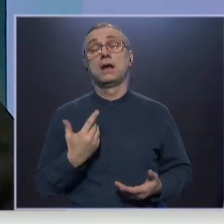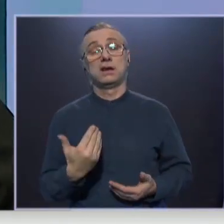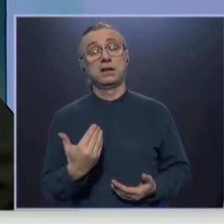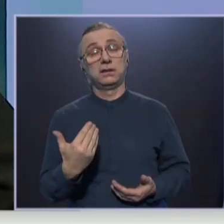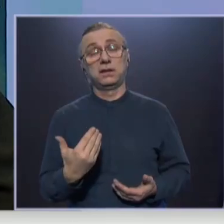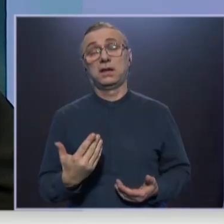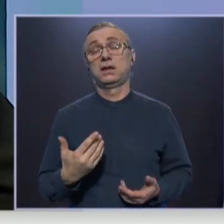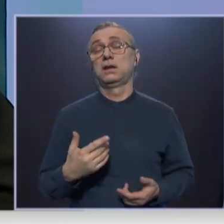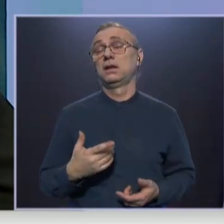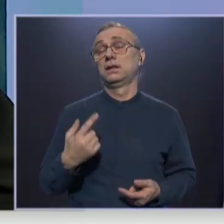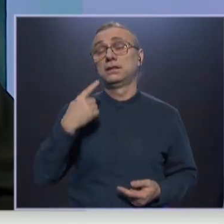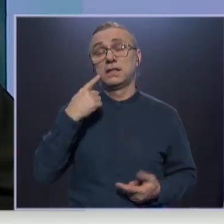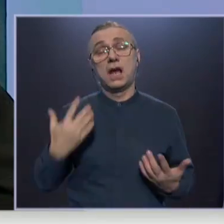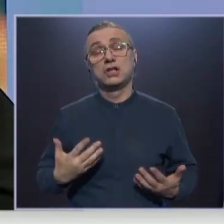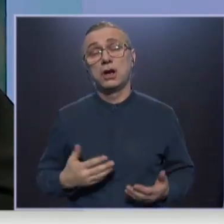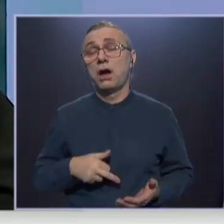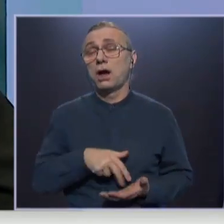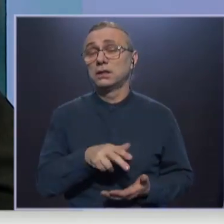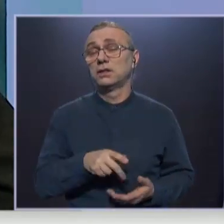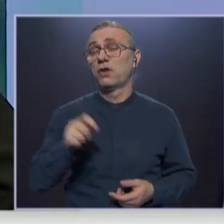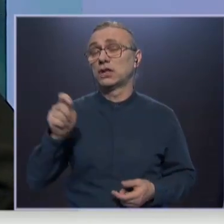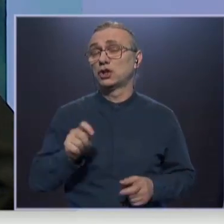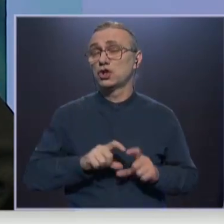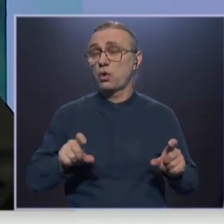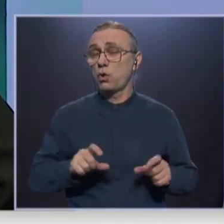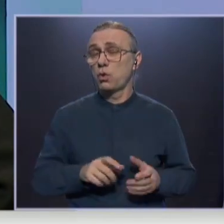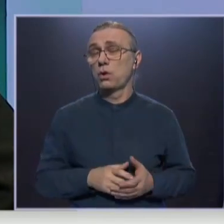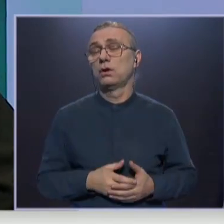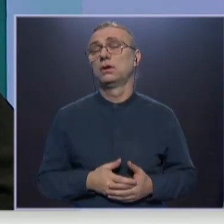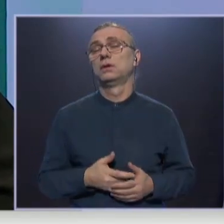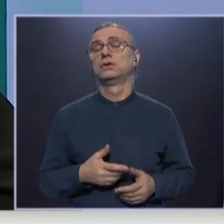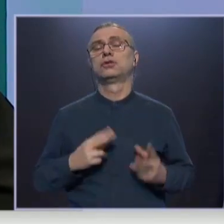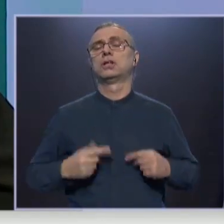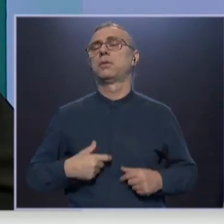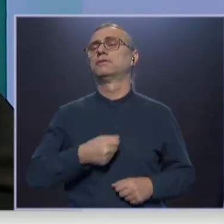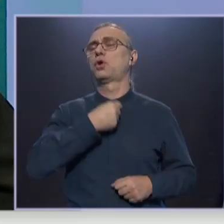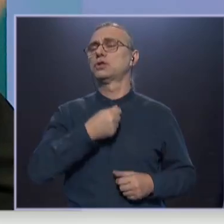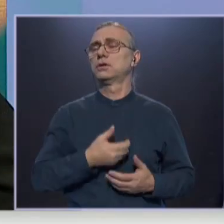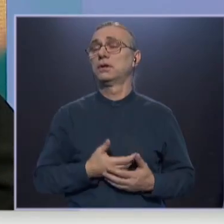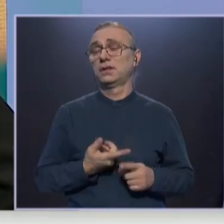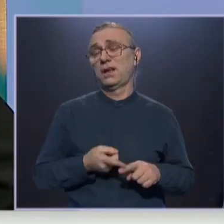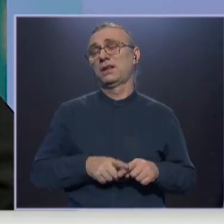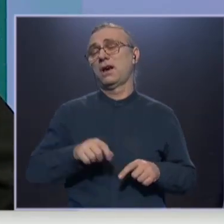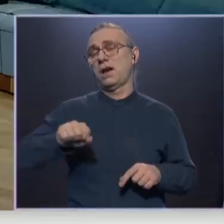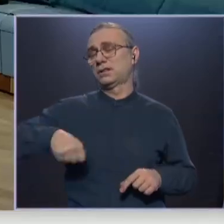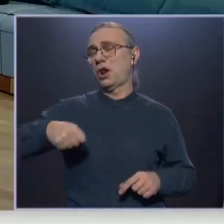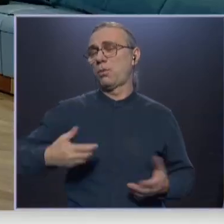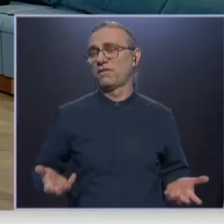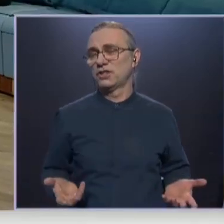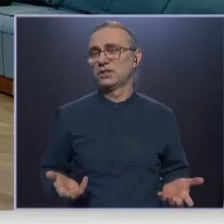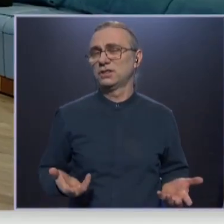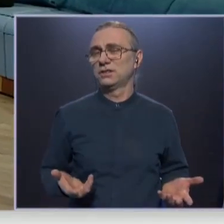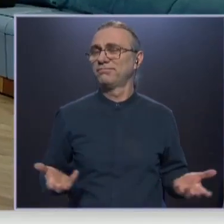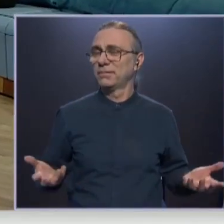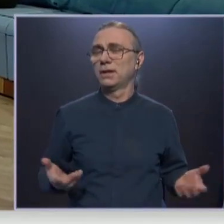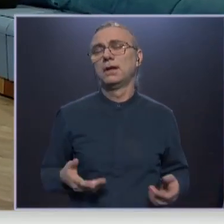почему-то в воскресную школу ходить, что ты уже взрослый стал, то что ты сейчас это и расхлебываешь. Давай, пора возвращаться.